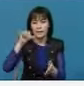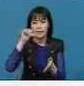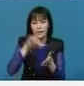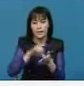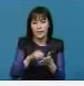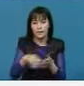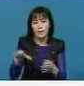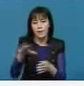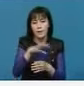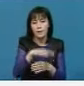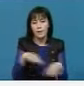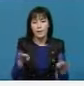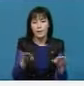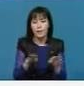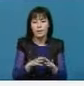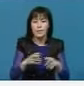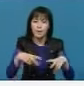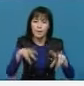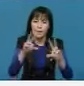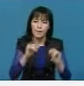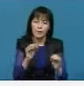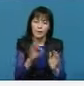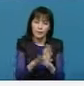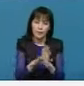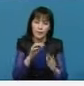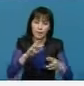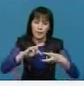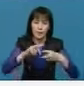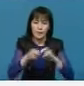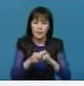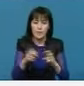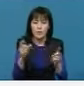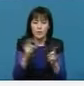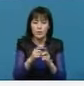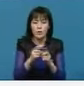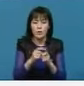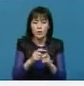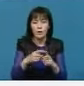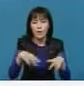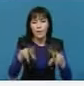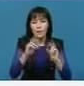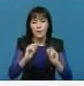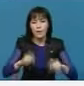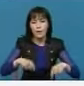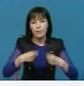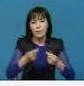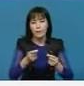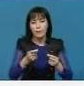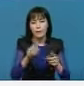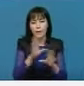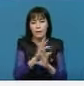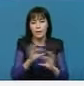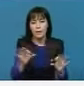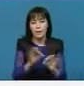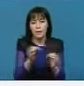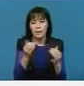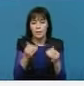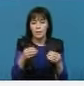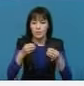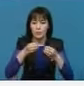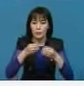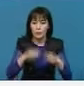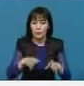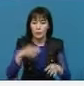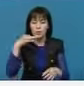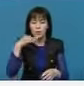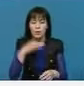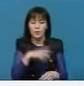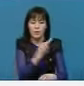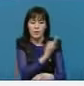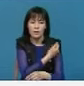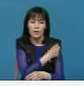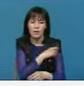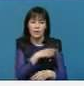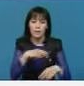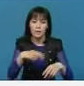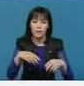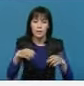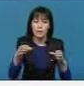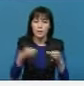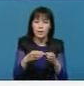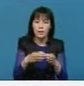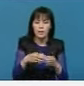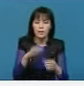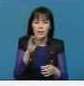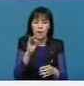Барлығы бір болып мамандық таңдау мәселесін сөз етті. Мамандар берген мәліметке сенсек, биылғы түлектердің дені медицина саласына қызығушылық танытып